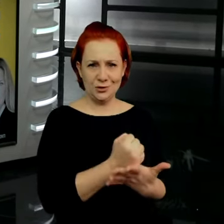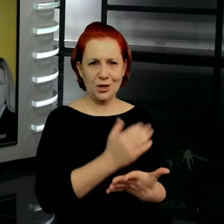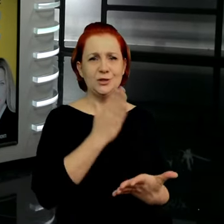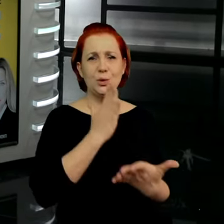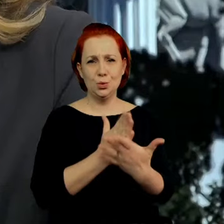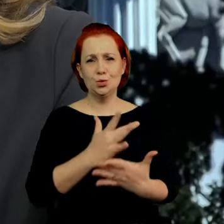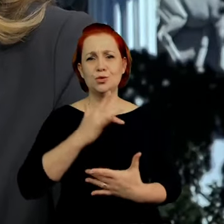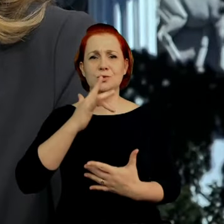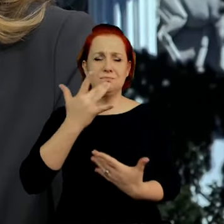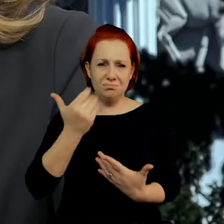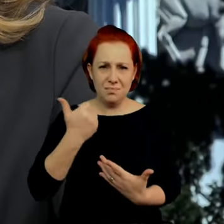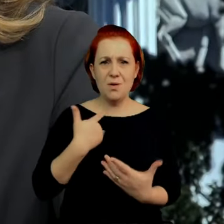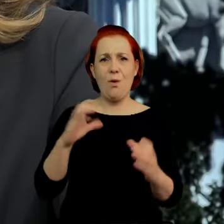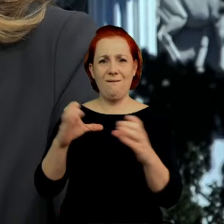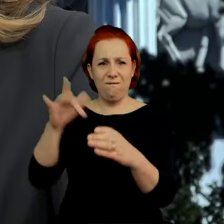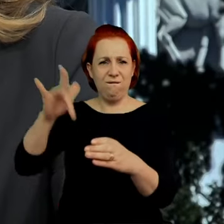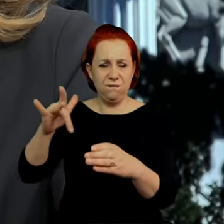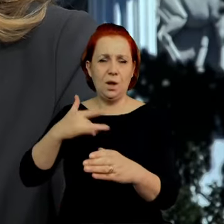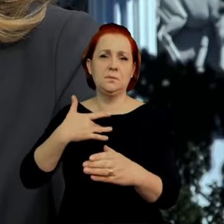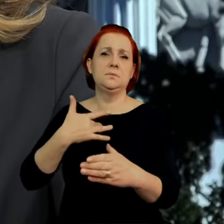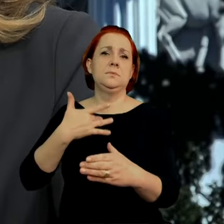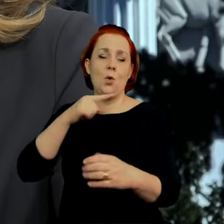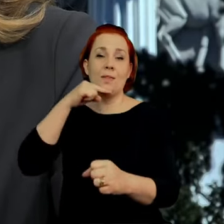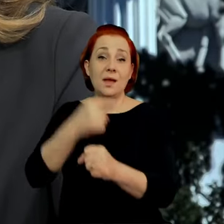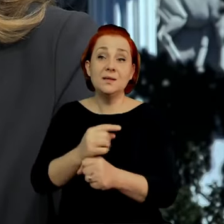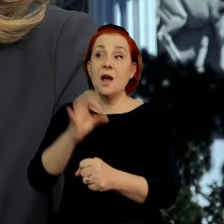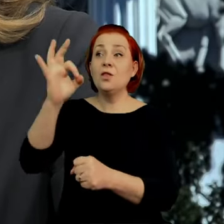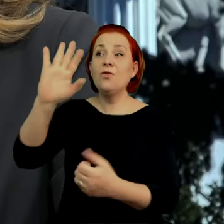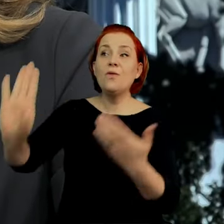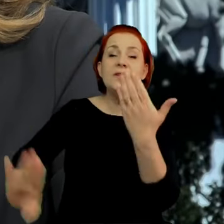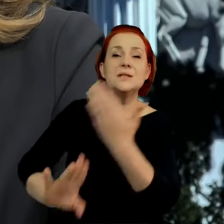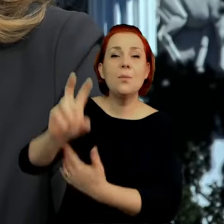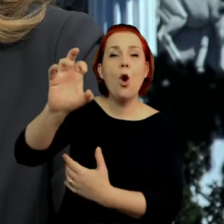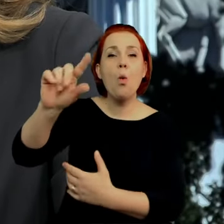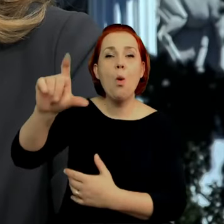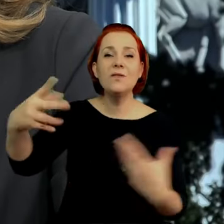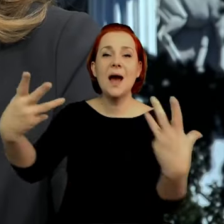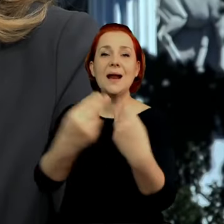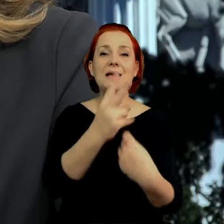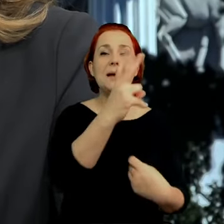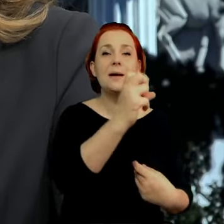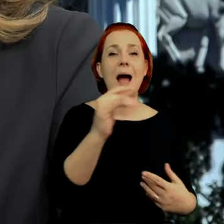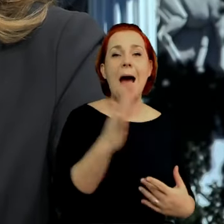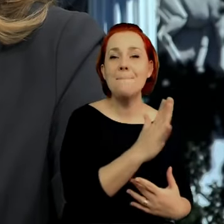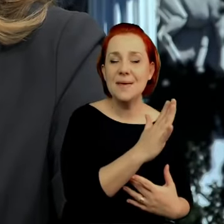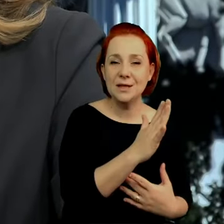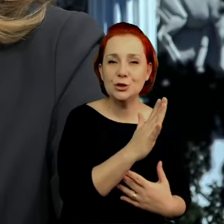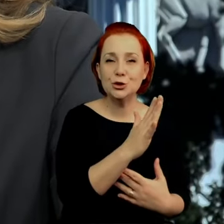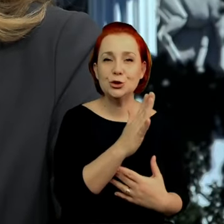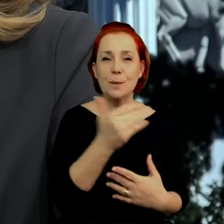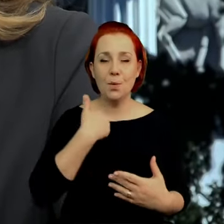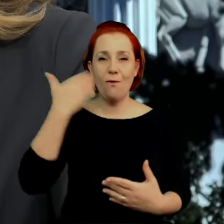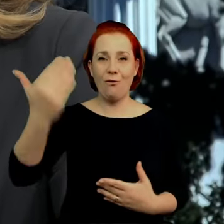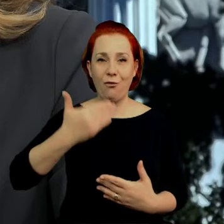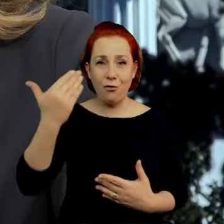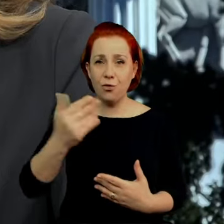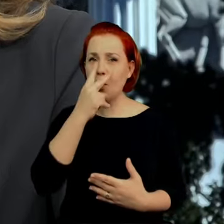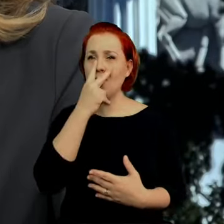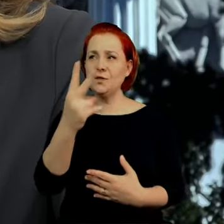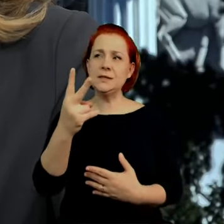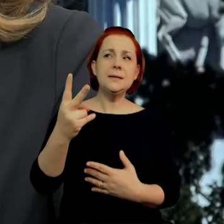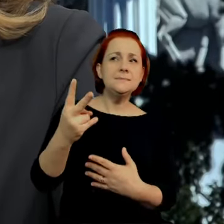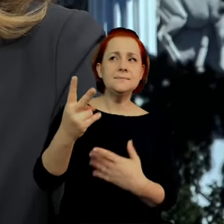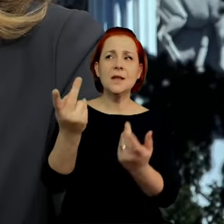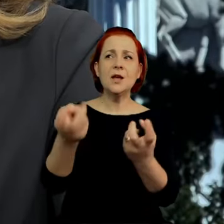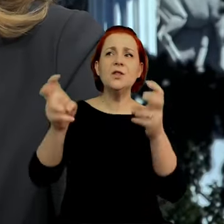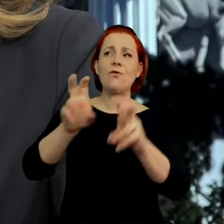tak? To wystąpienie Szymona Hołowni i Władysława Kosiniaka-Kamysza pokazało, że tworzy się coś w rodzaju